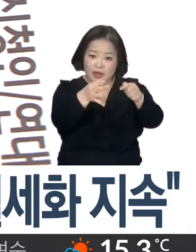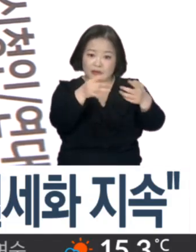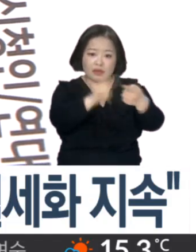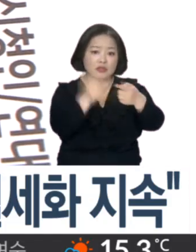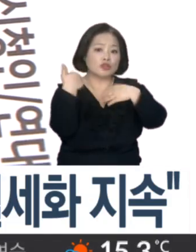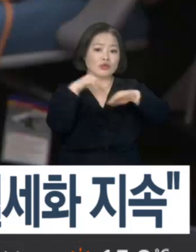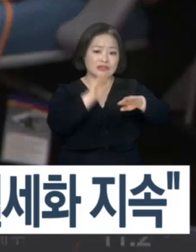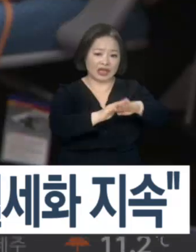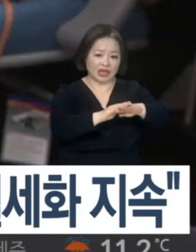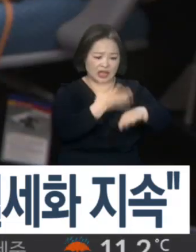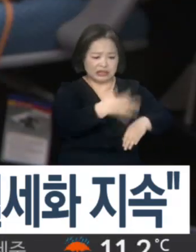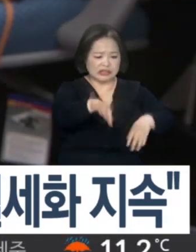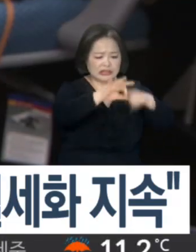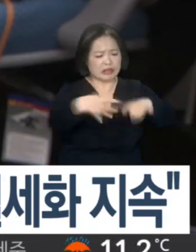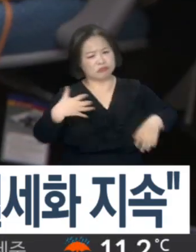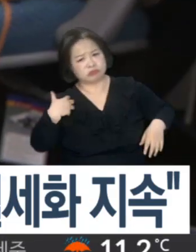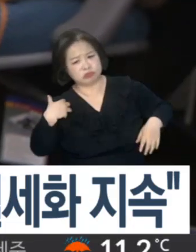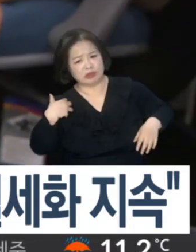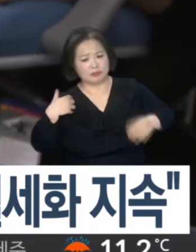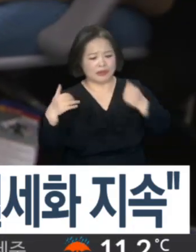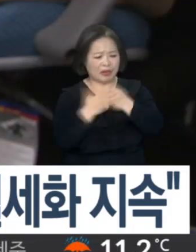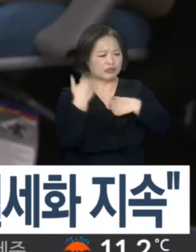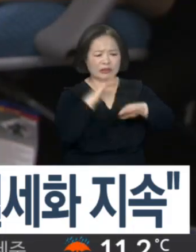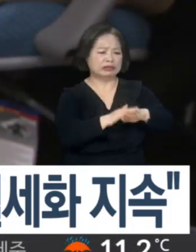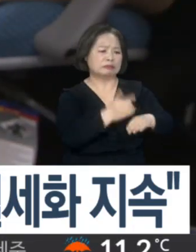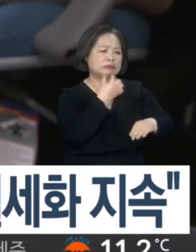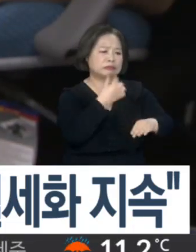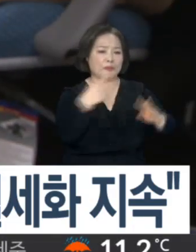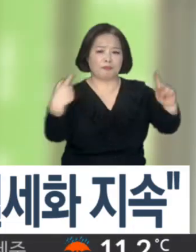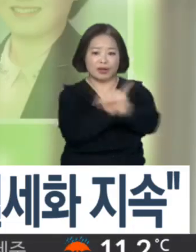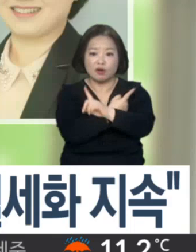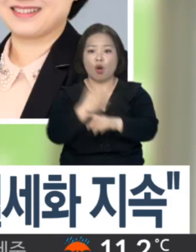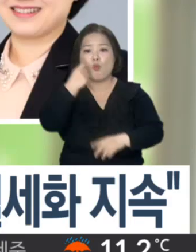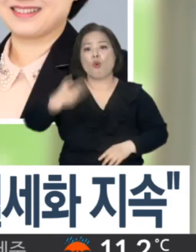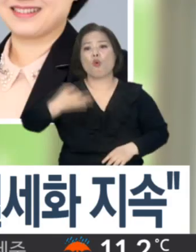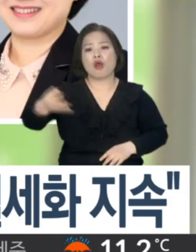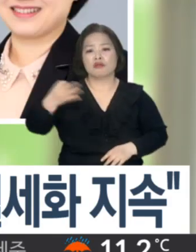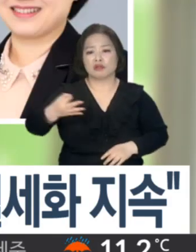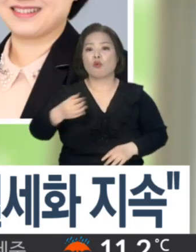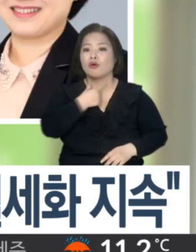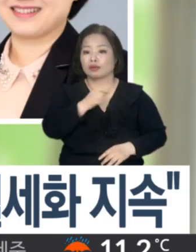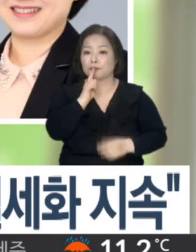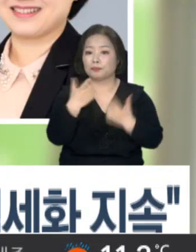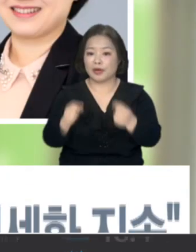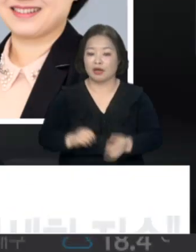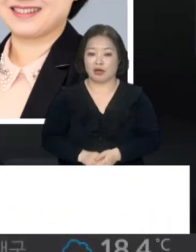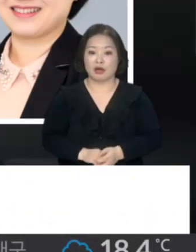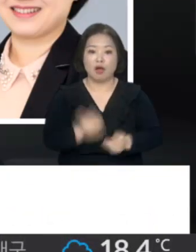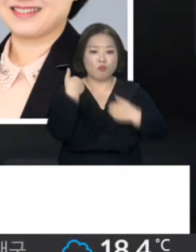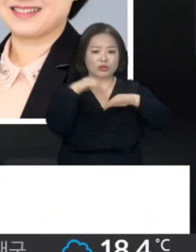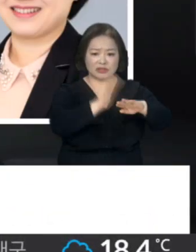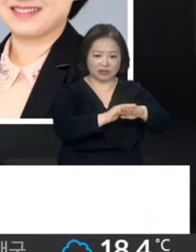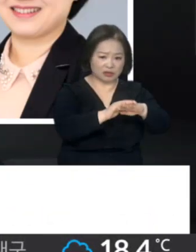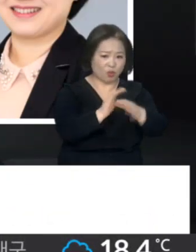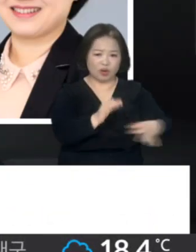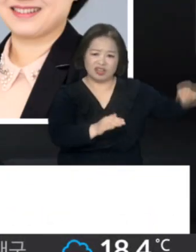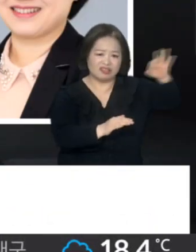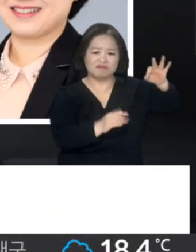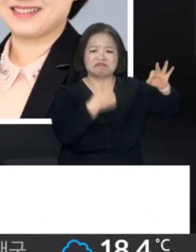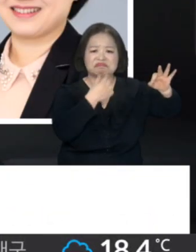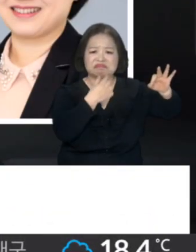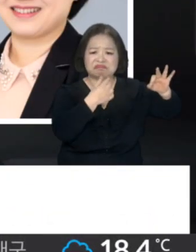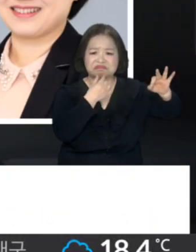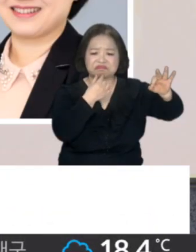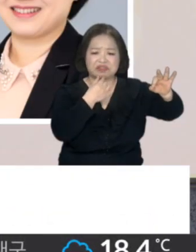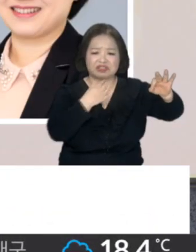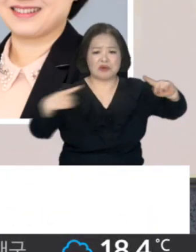전세 대출이자 부담으로 월세 이동이 늘어난 겁니다 보증금을 올려주는 것보다 월세 전환 이율이 낮다면 월세를